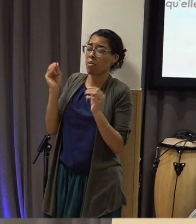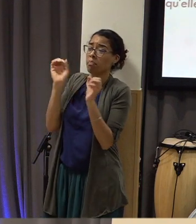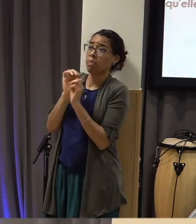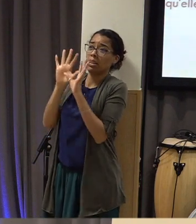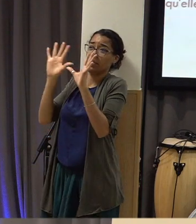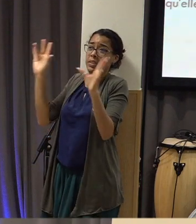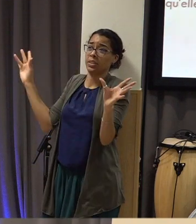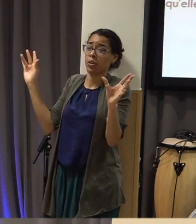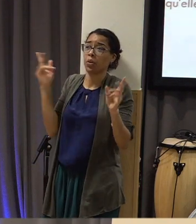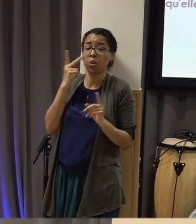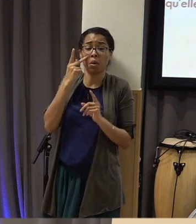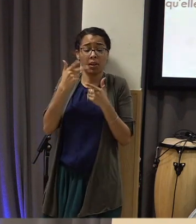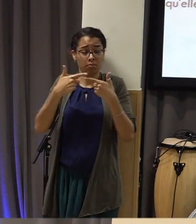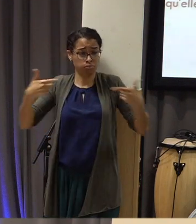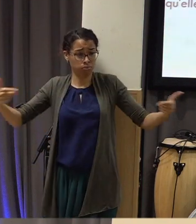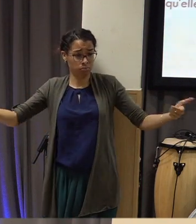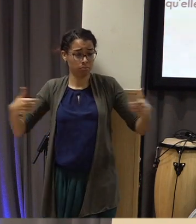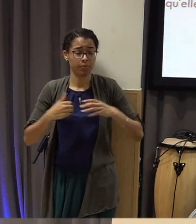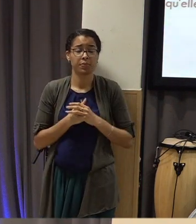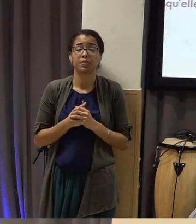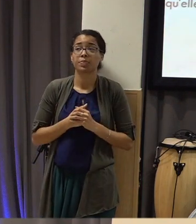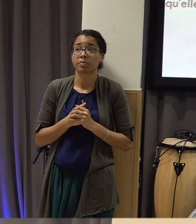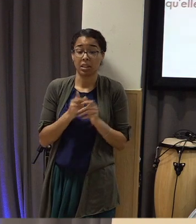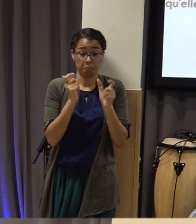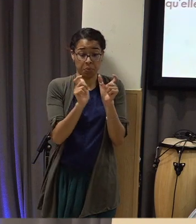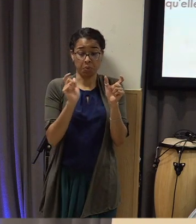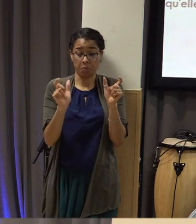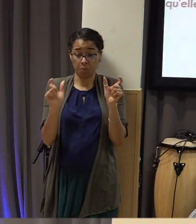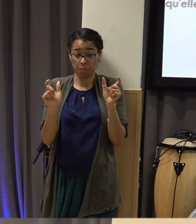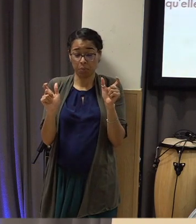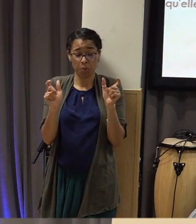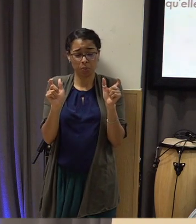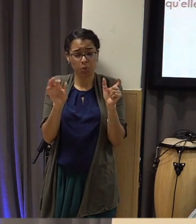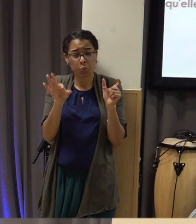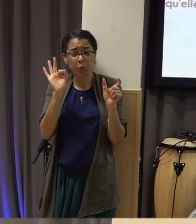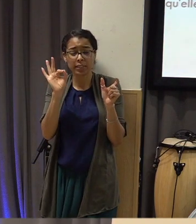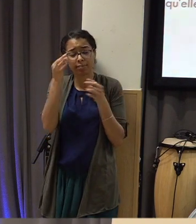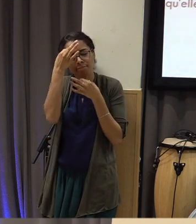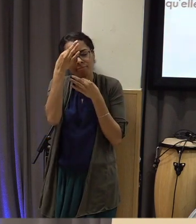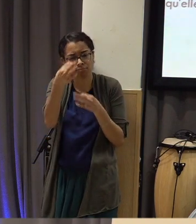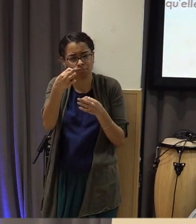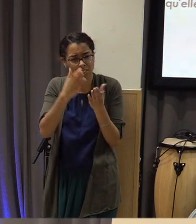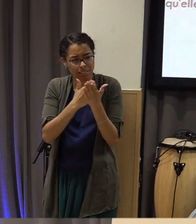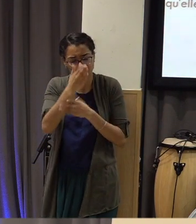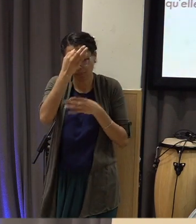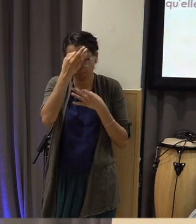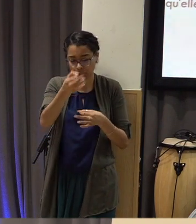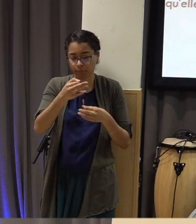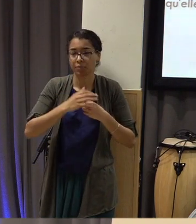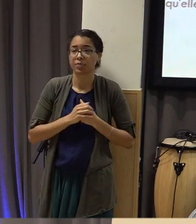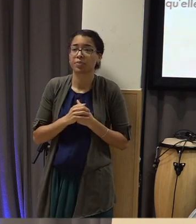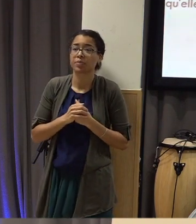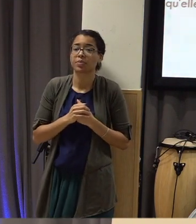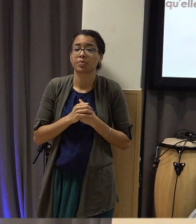magnifique, noblesse, etc. Des termes qui sont choisis de manière très précise. Dans le